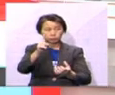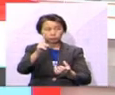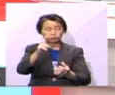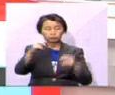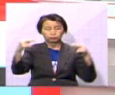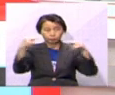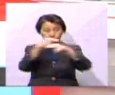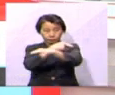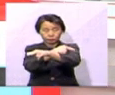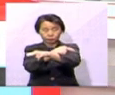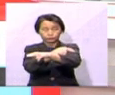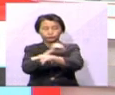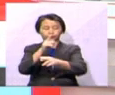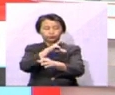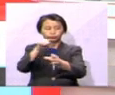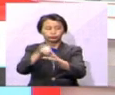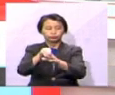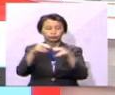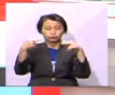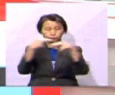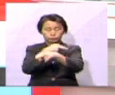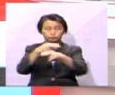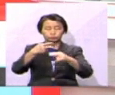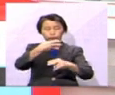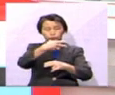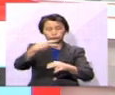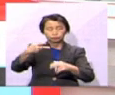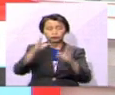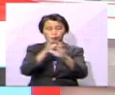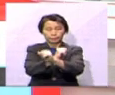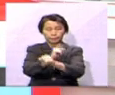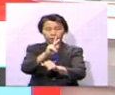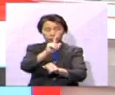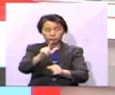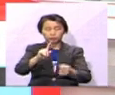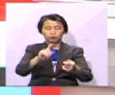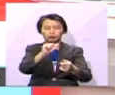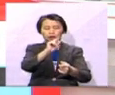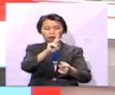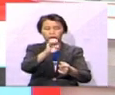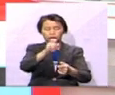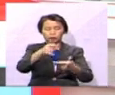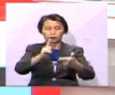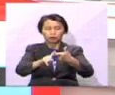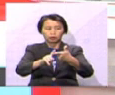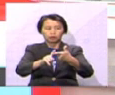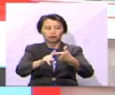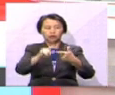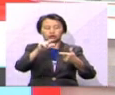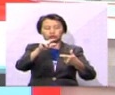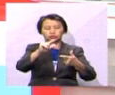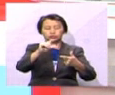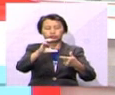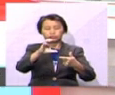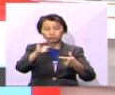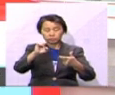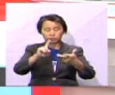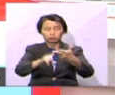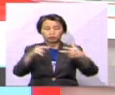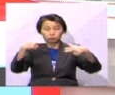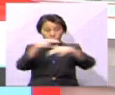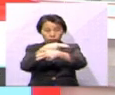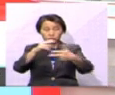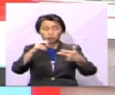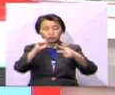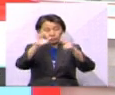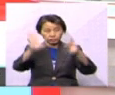kendaliannya. Lebuh raya terlibat adalah lebuh raya bertingkat Ampang Kuala Lumpur Akleh, lebuh raya Koridor Gatri GCE, lebuh raya